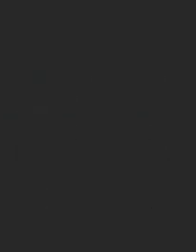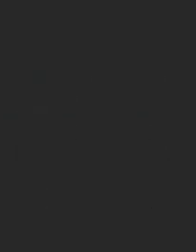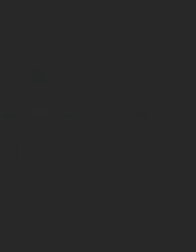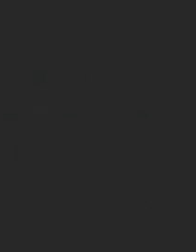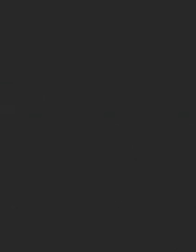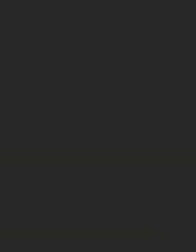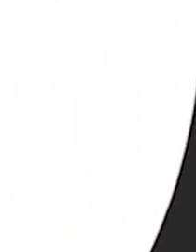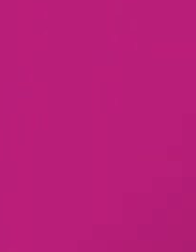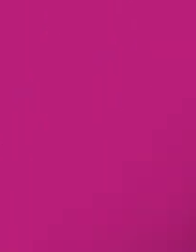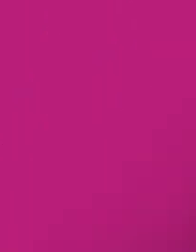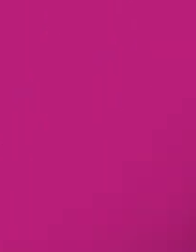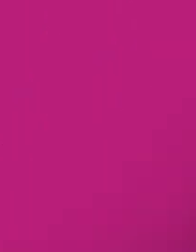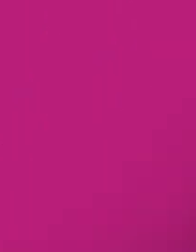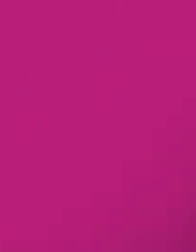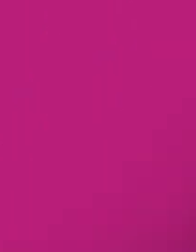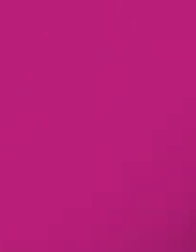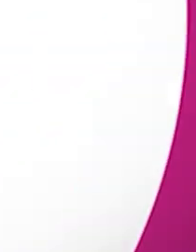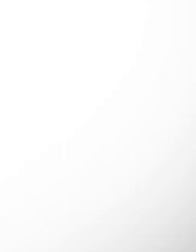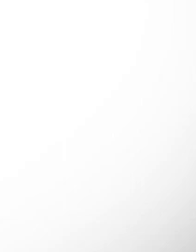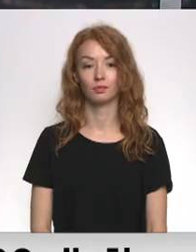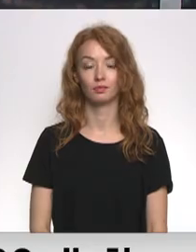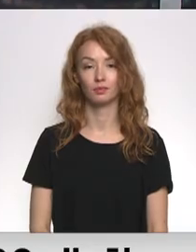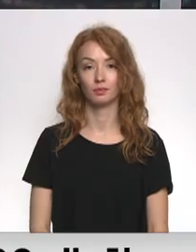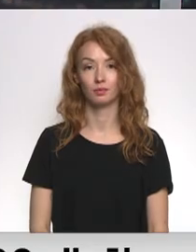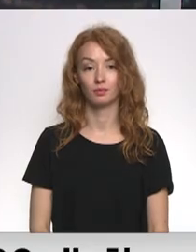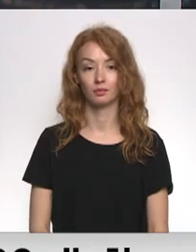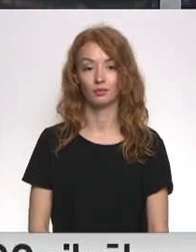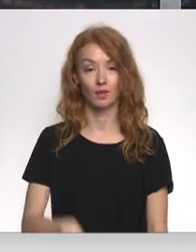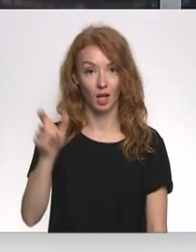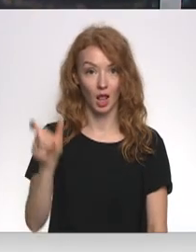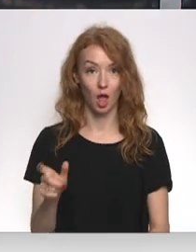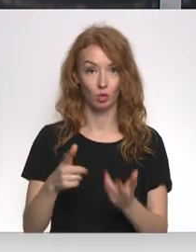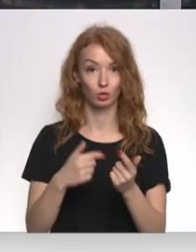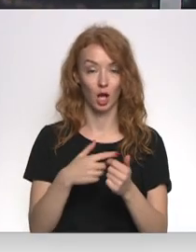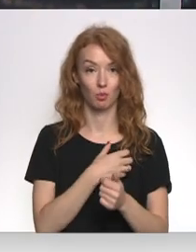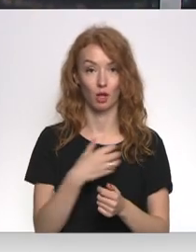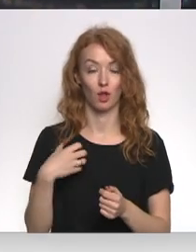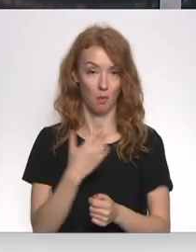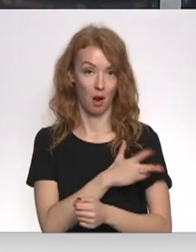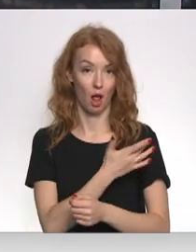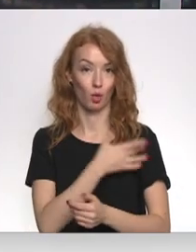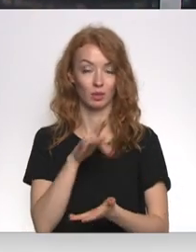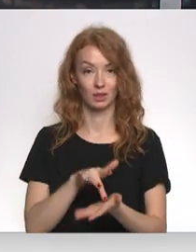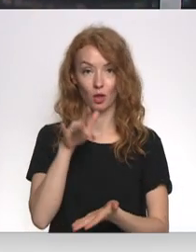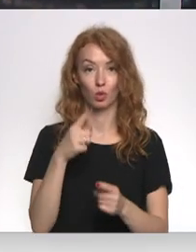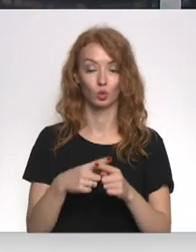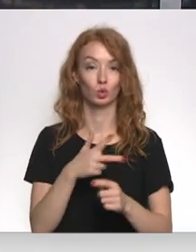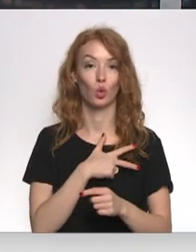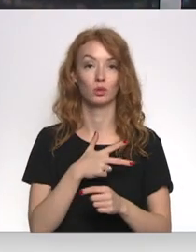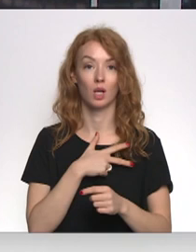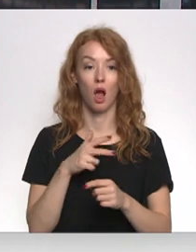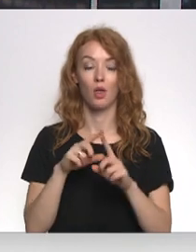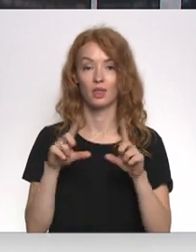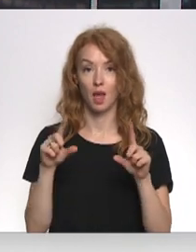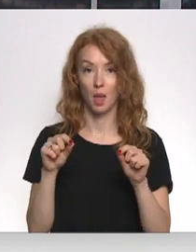Re, viss ēters ir te! Klientu skaits pašvaldību pakalpojumu centros un sociālajos